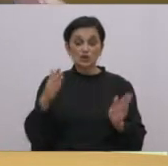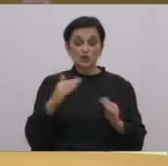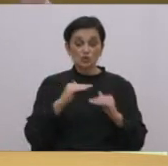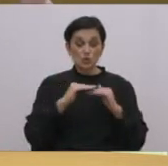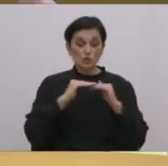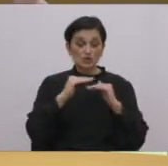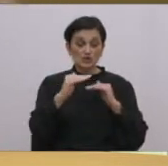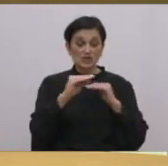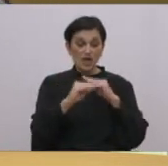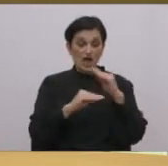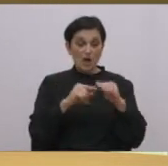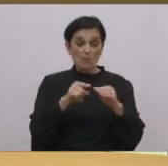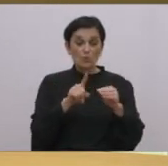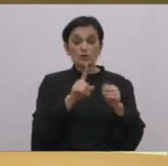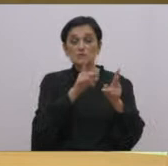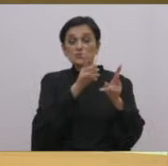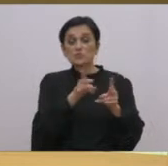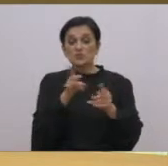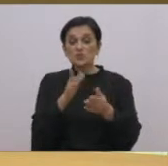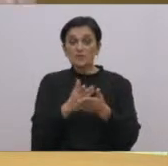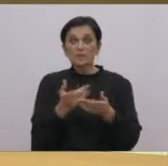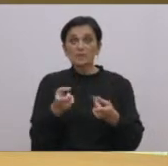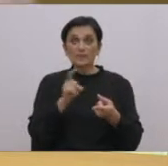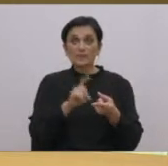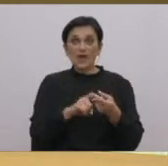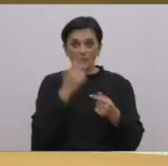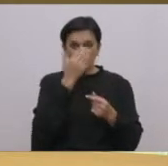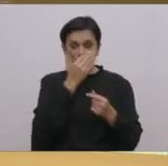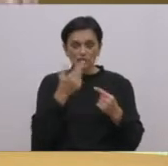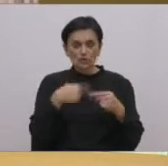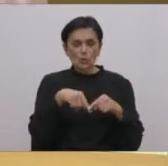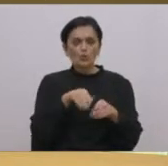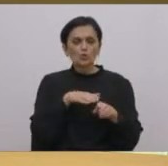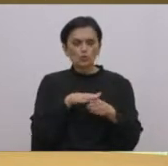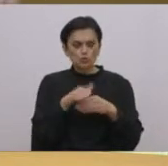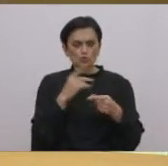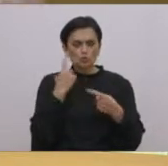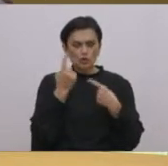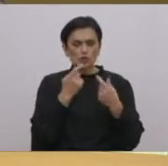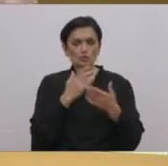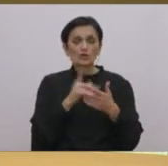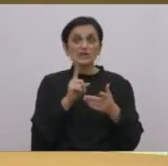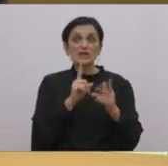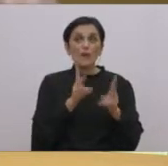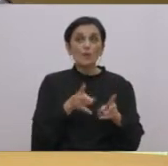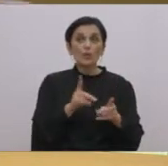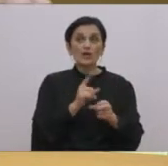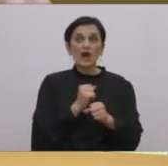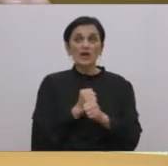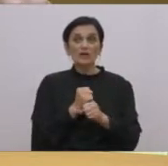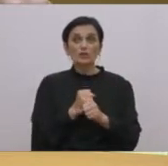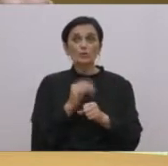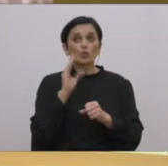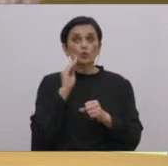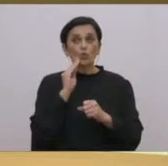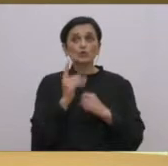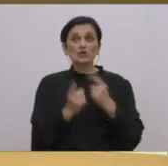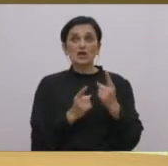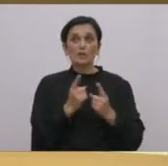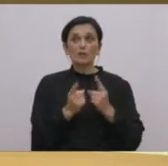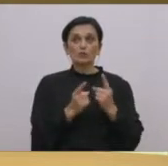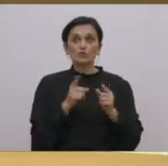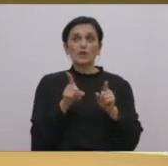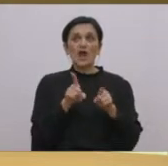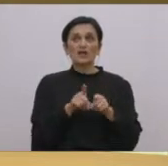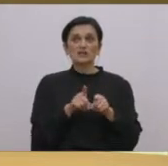რომ რაღაცა ინციდენტს ადგილი აქვს, რომელთან დაკავშირებითაც საზოგადოება სრულად ინფორმირებულია რა მოხდა, რა კეთდება, როდის გამოსწორდება,